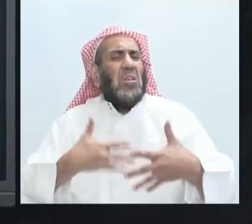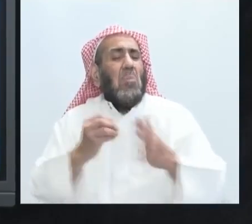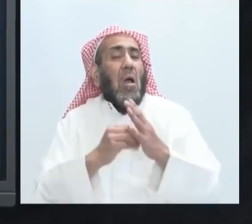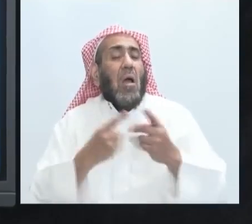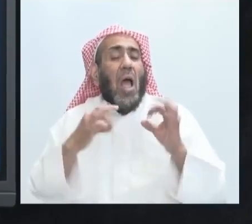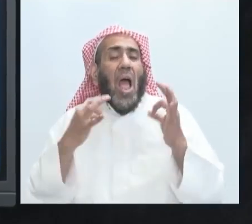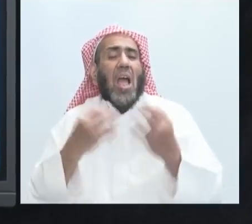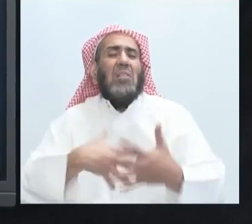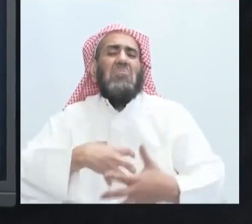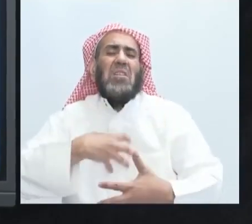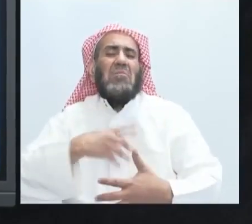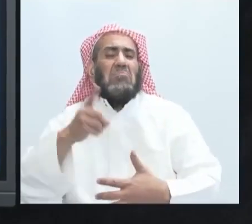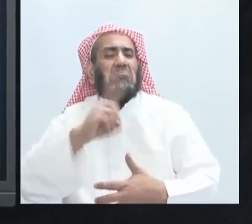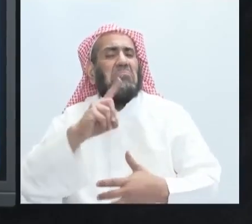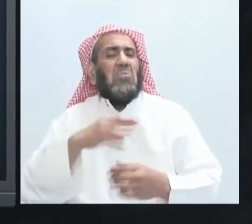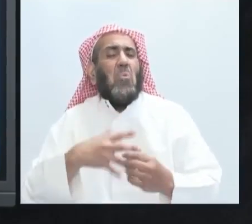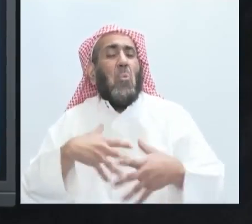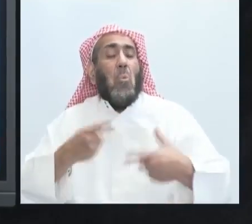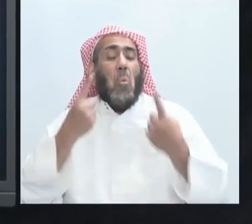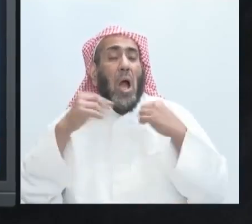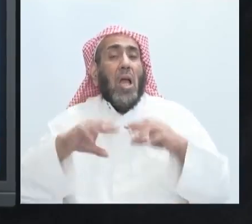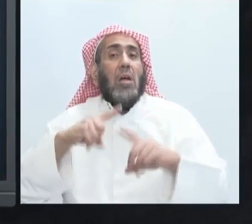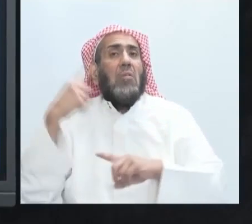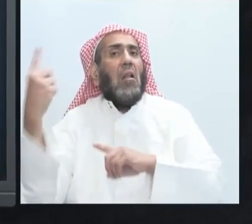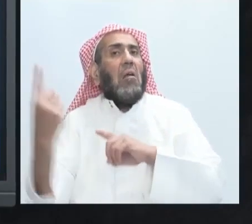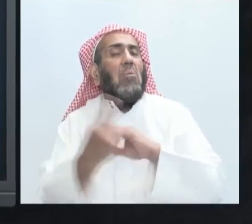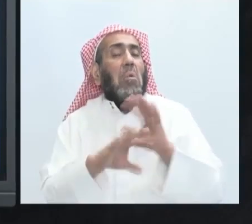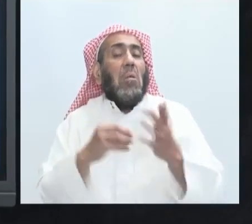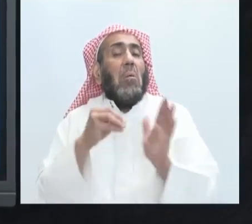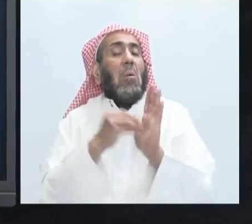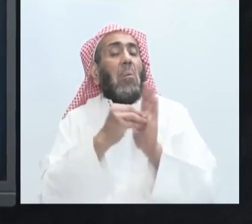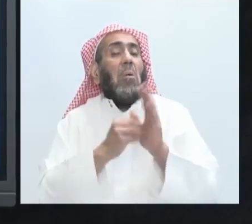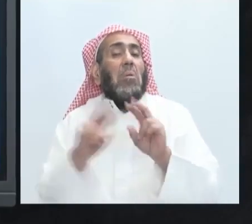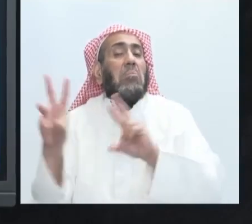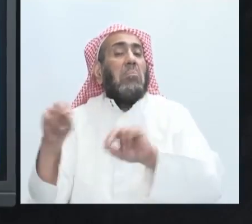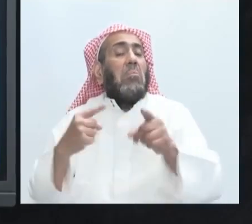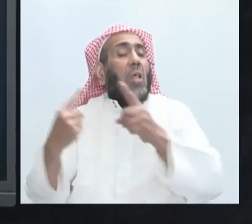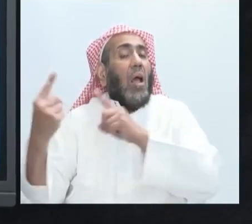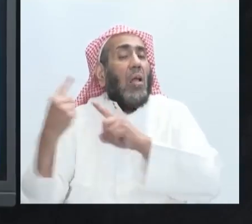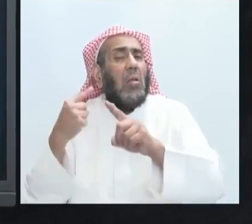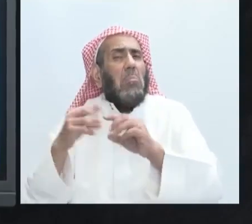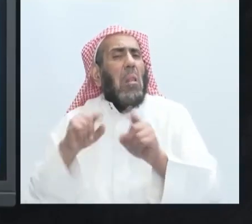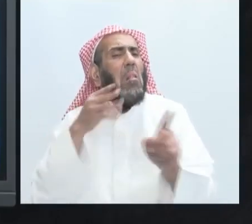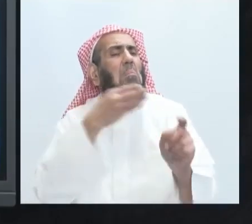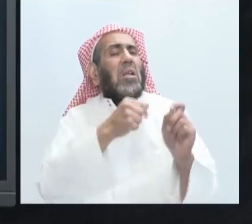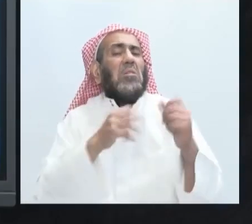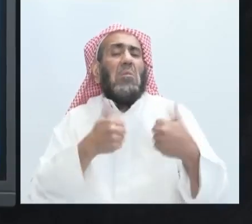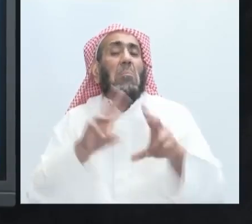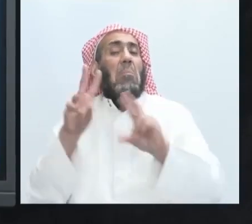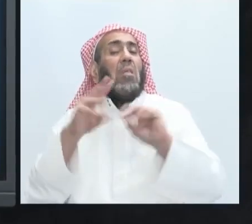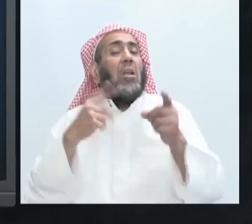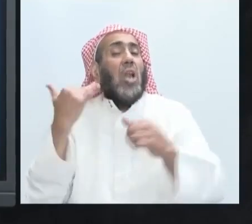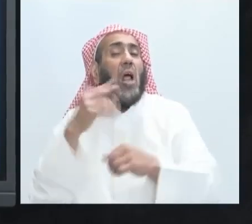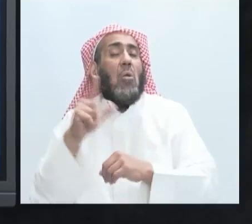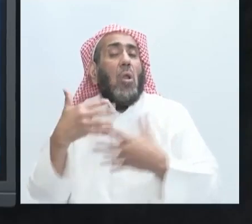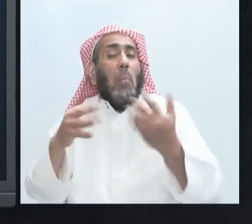حياتهم النفسيه وحياه الكون من حولهم بل جاءت موضوعاتهم تقليديه من مدح وغزل على نمط الشعر العربي القديم